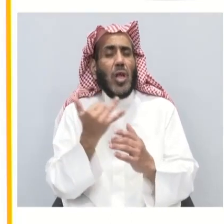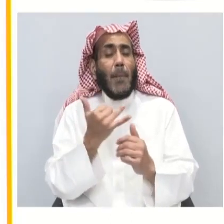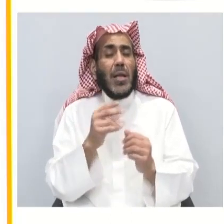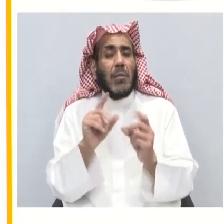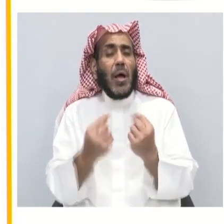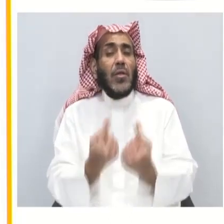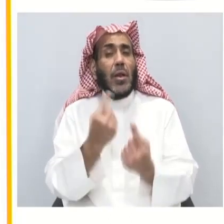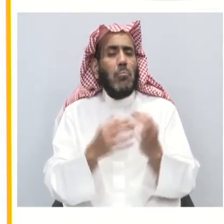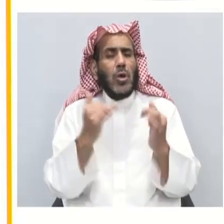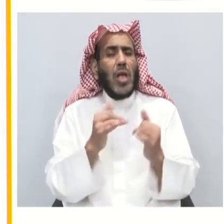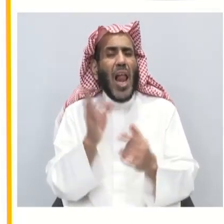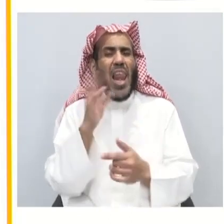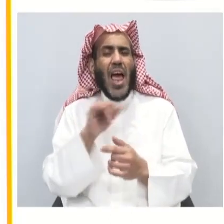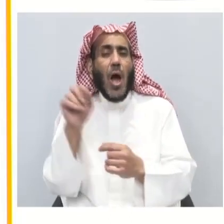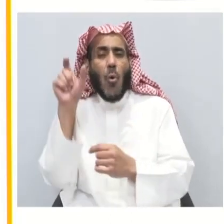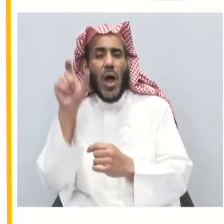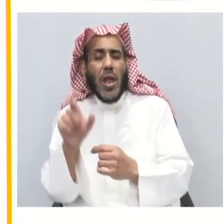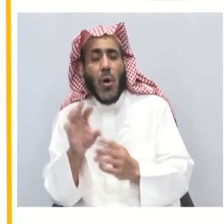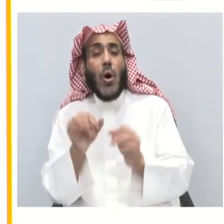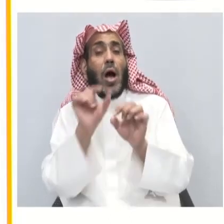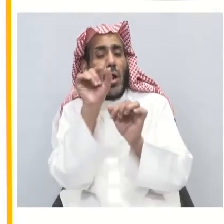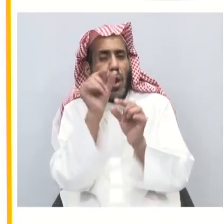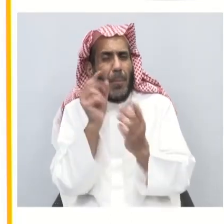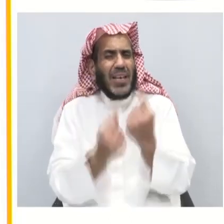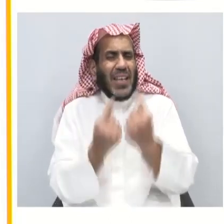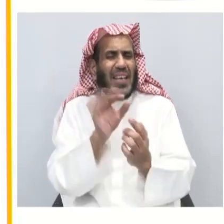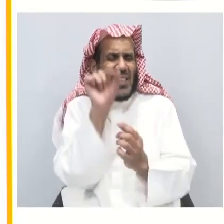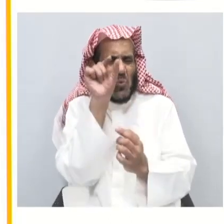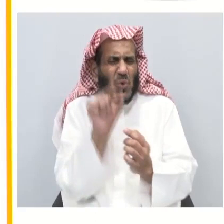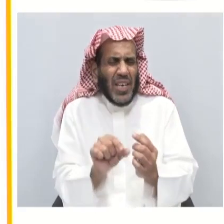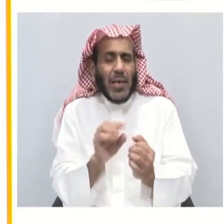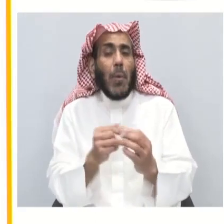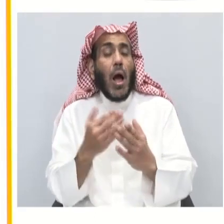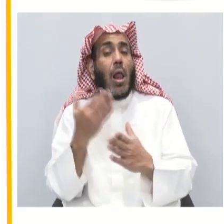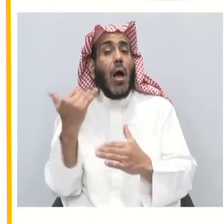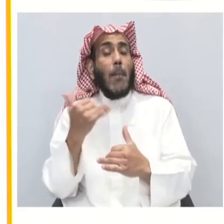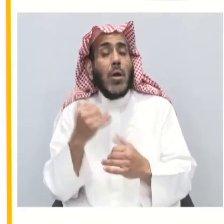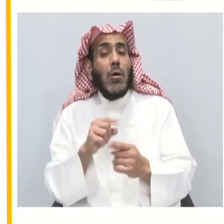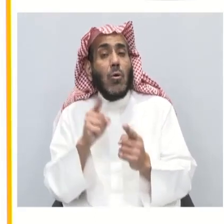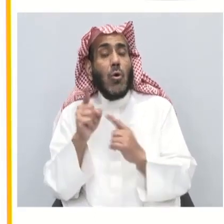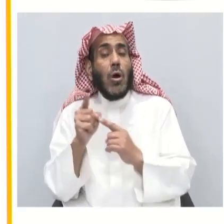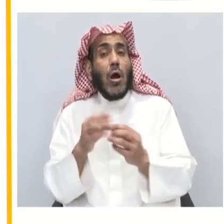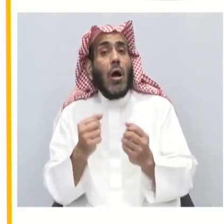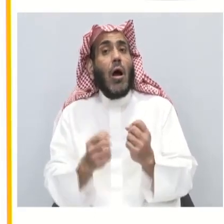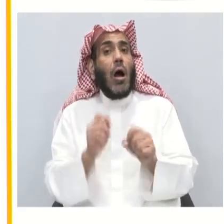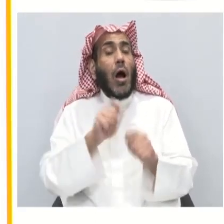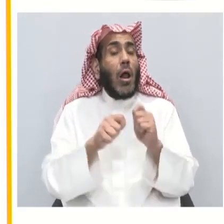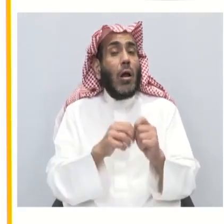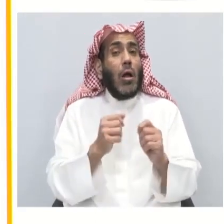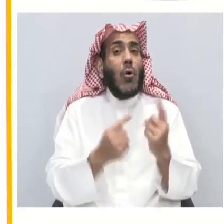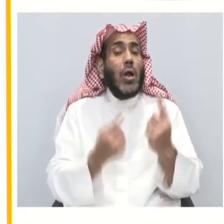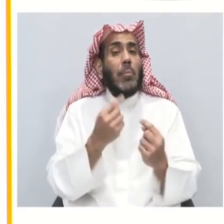النباتات اللاوعائية والوعائية. الأهمية: هيأ الله النباتات